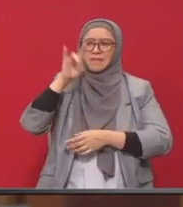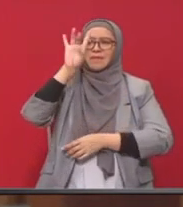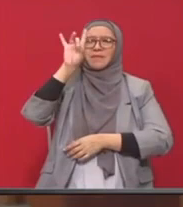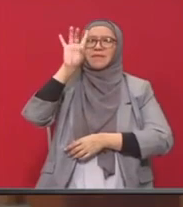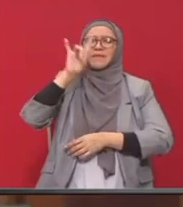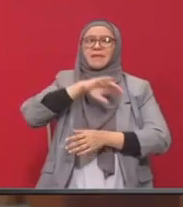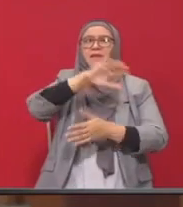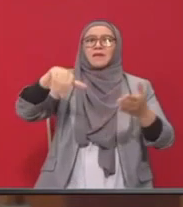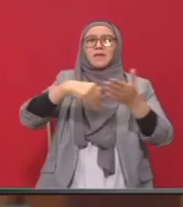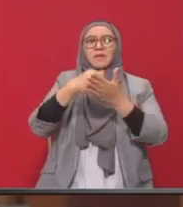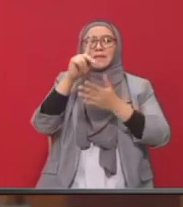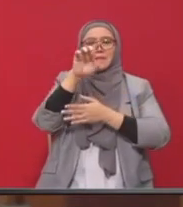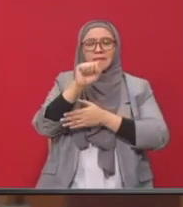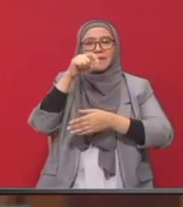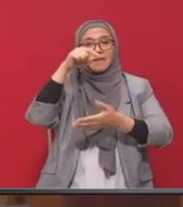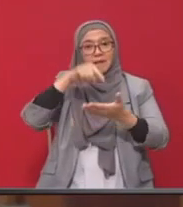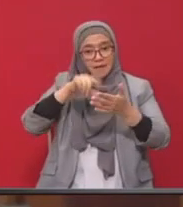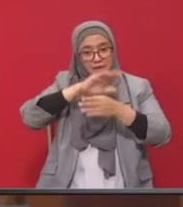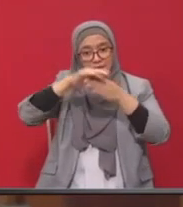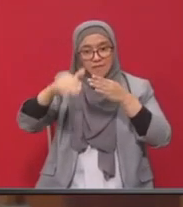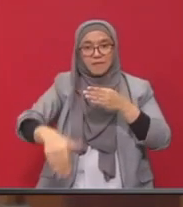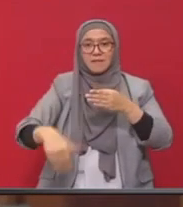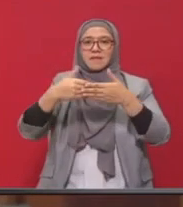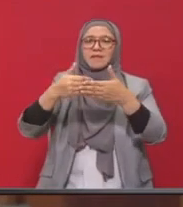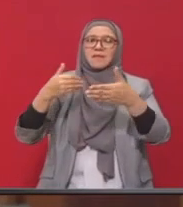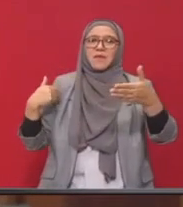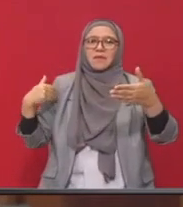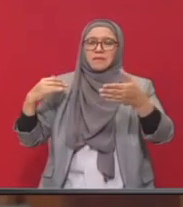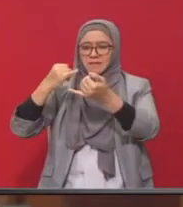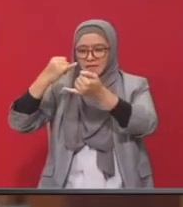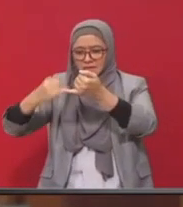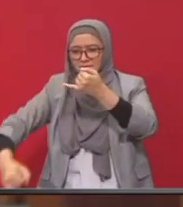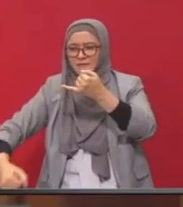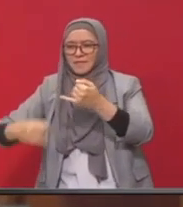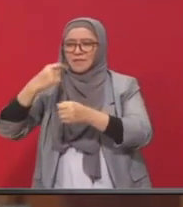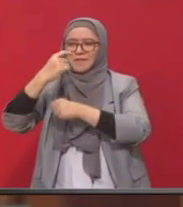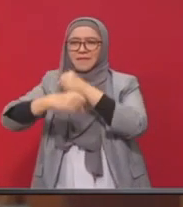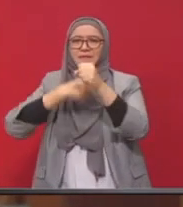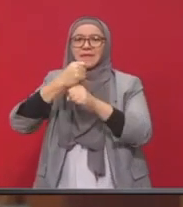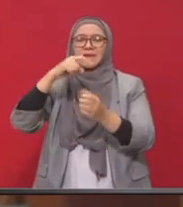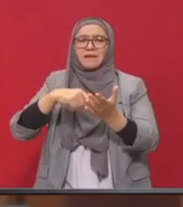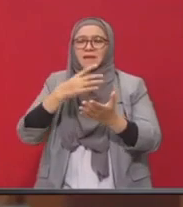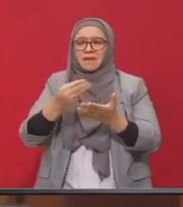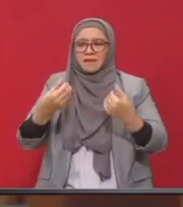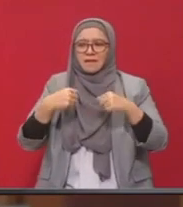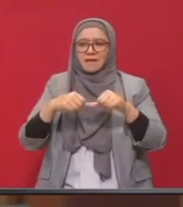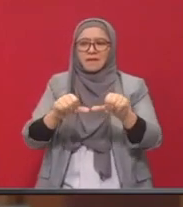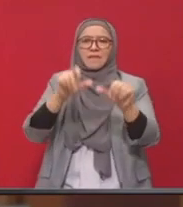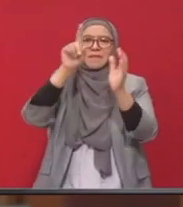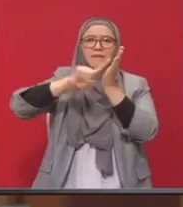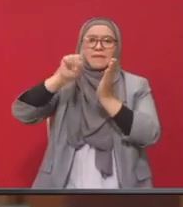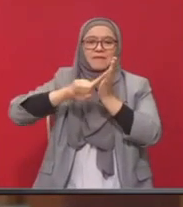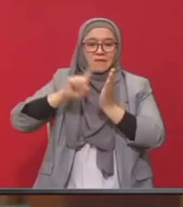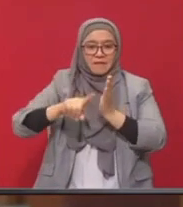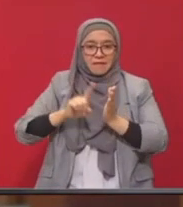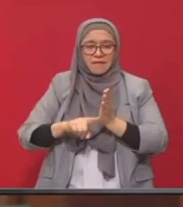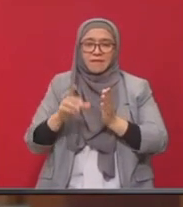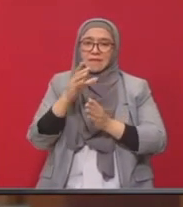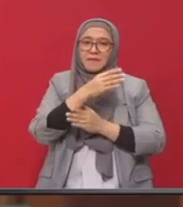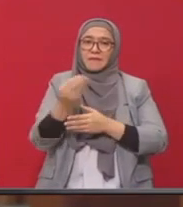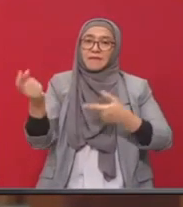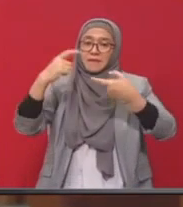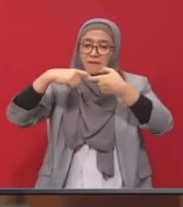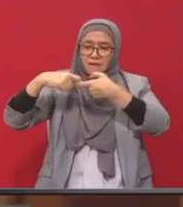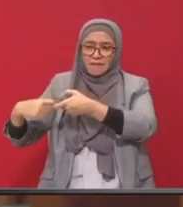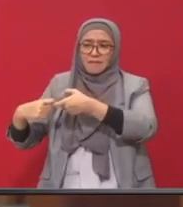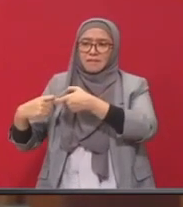smokies ini akan size sebelum pengabur akhirnya hujan tahun ini dan sekarang ini masih dalam siasatan dan berkaitan dengan